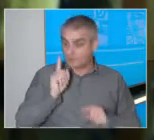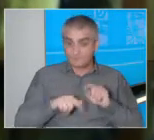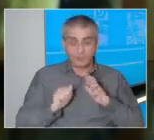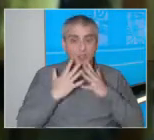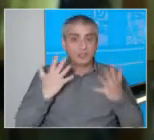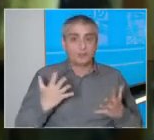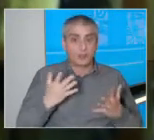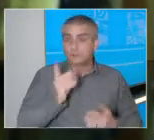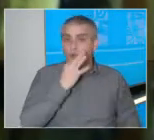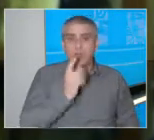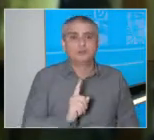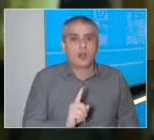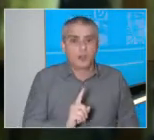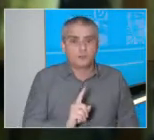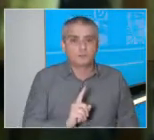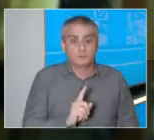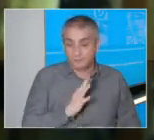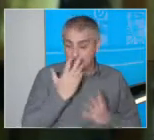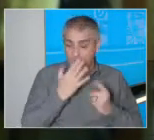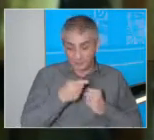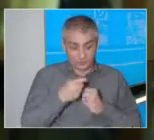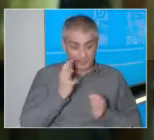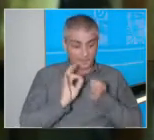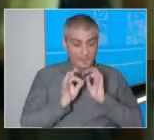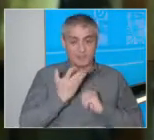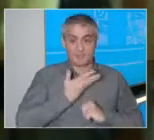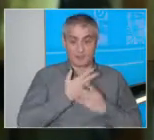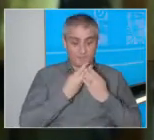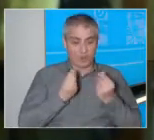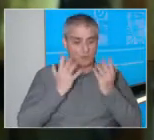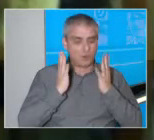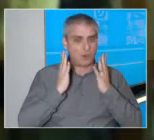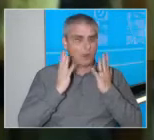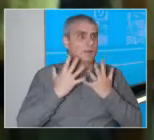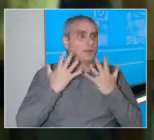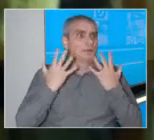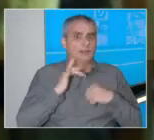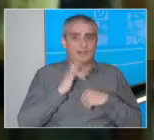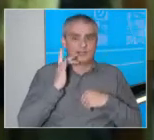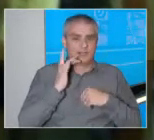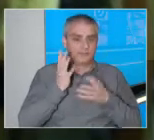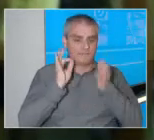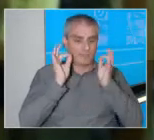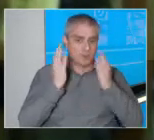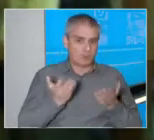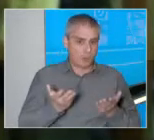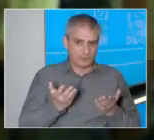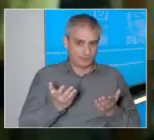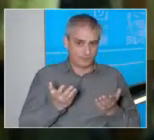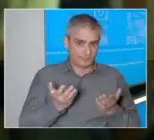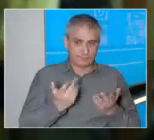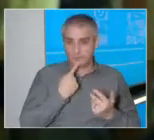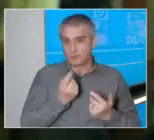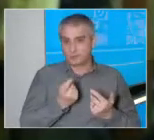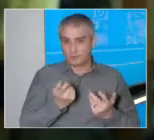הגדולה היא שלא שאלו. ברגע שאתה כפרקליט מקבל חומר כל כך עדין, וכל כך מיוחד במינו,